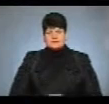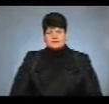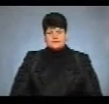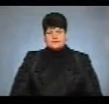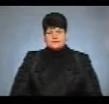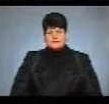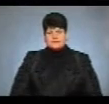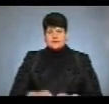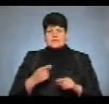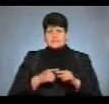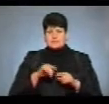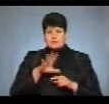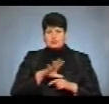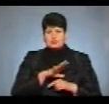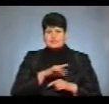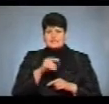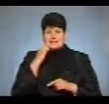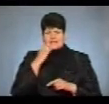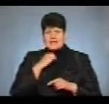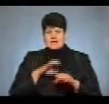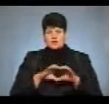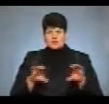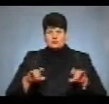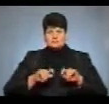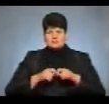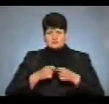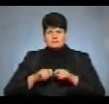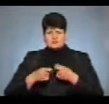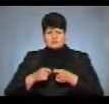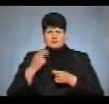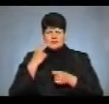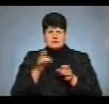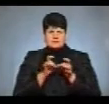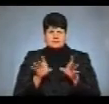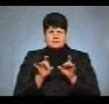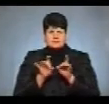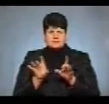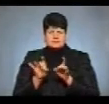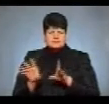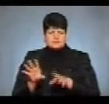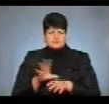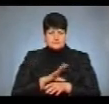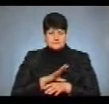Те, що це старі були труби, те, що вони ламалися постійно, постійно були прориви. І